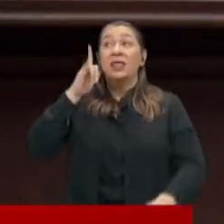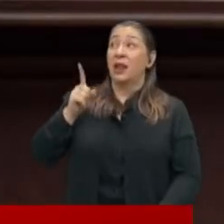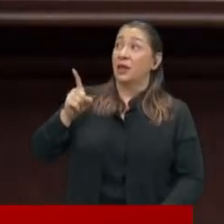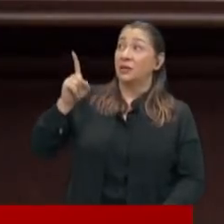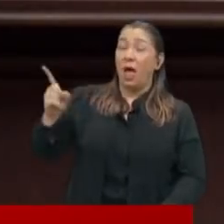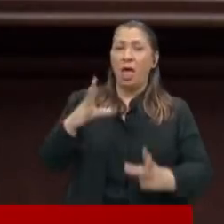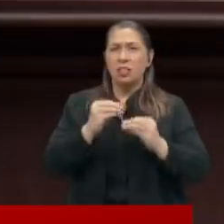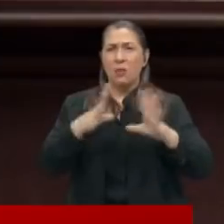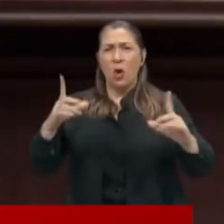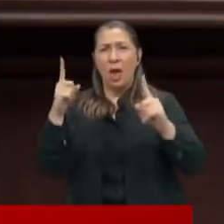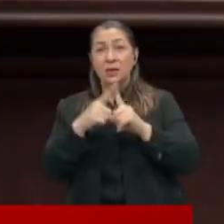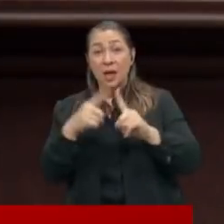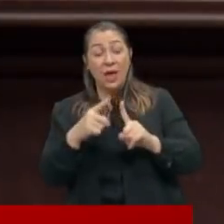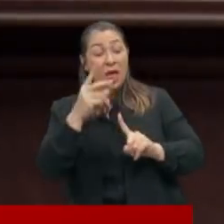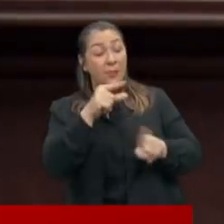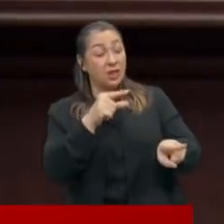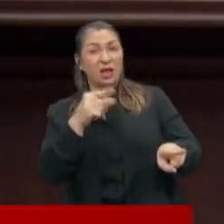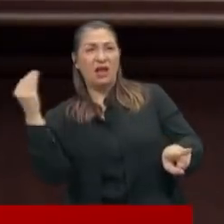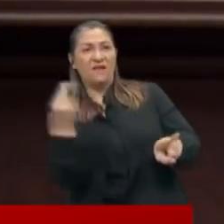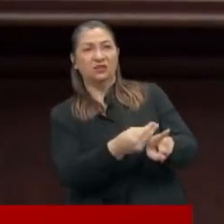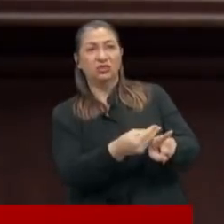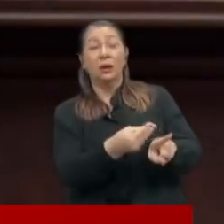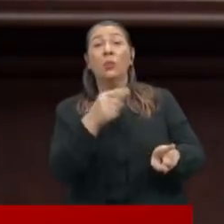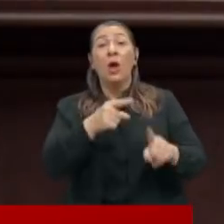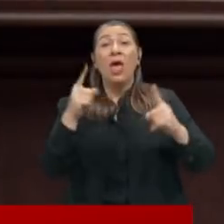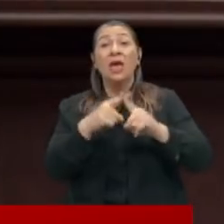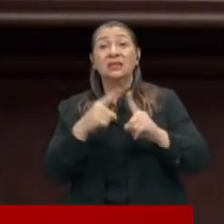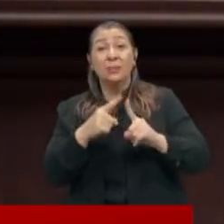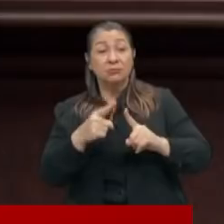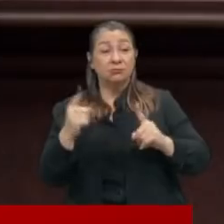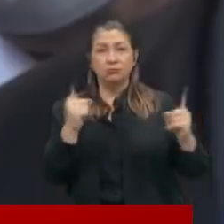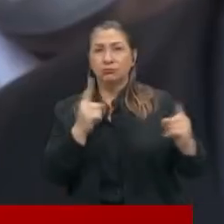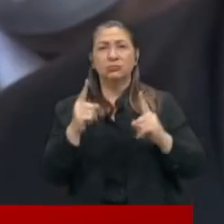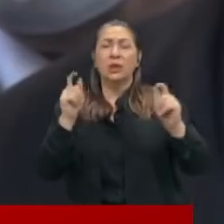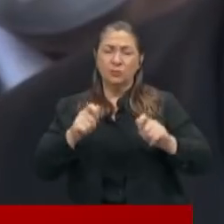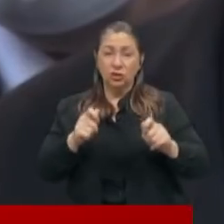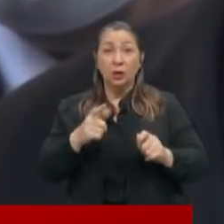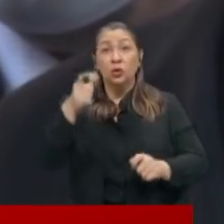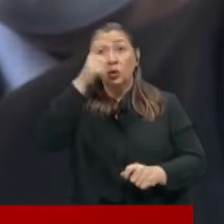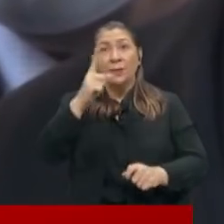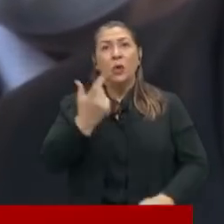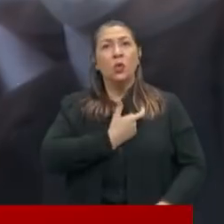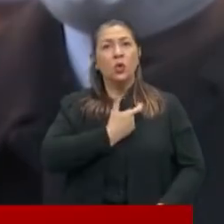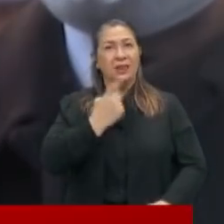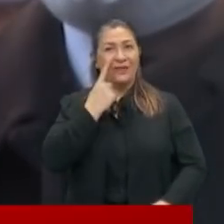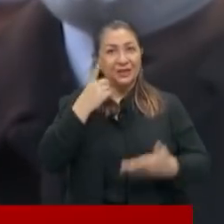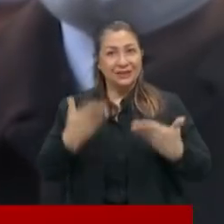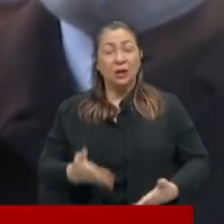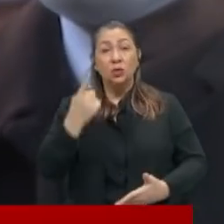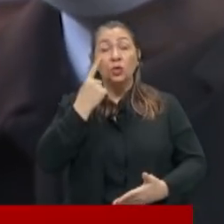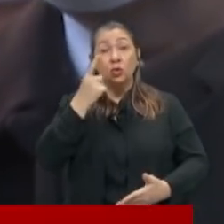Edirne'deki en büyük hesabı İmralı'dakine verecek. Bu hesaplaşmayı da yapacaklar. Türkiye bir hukuk devleti ise,